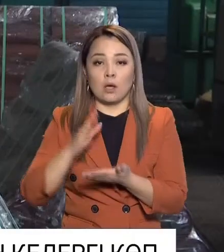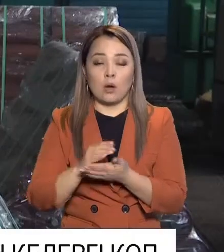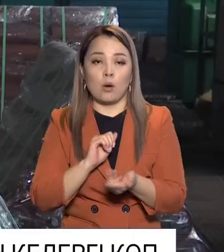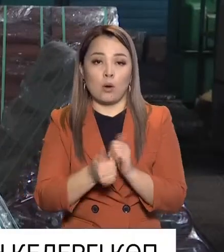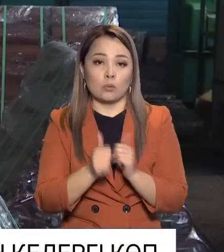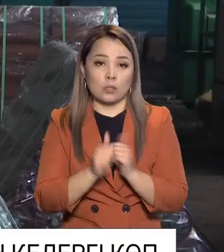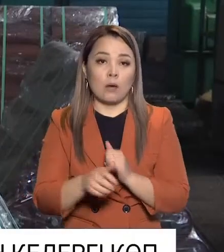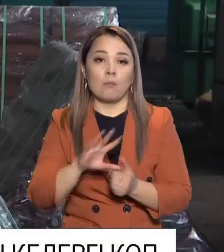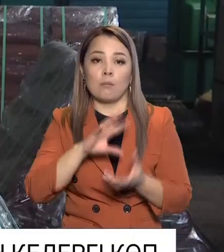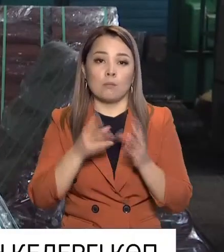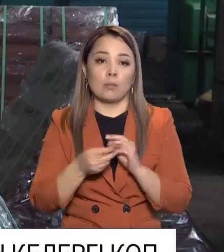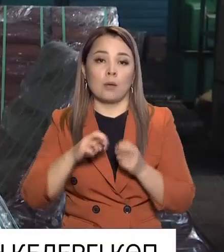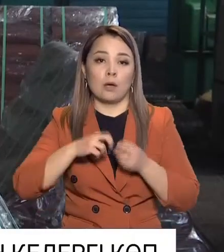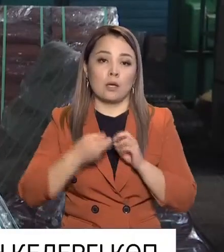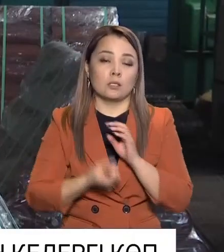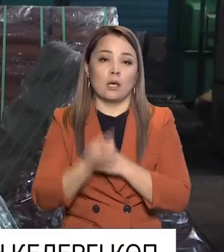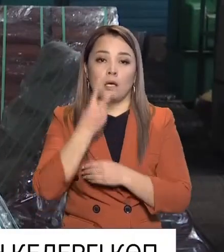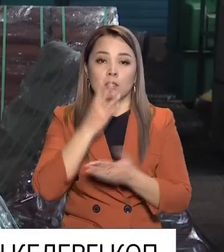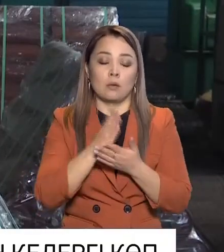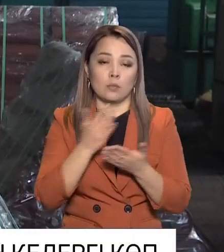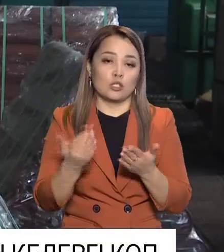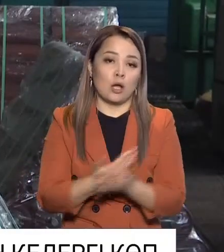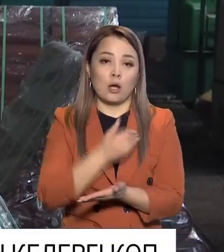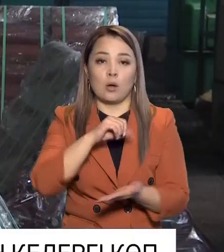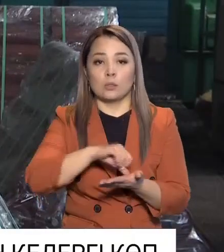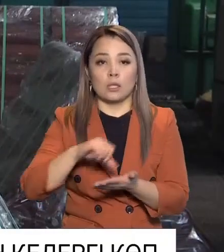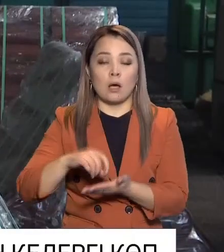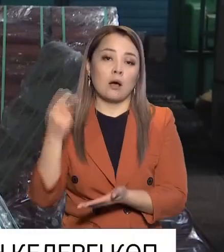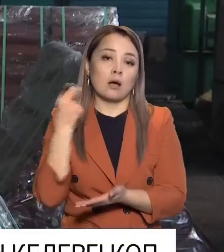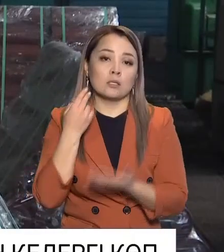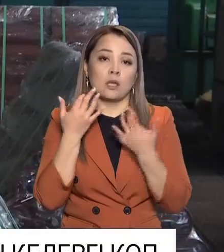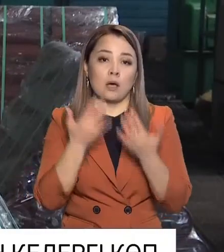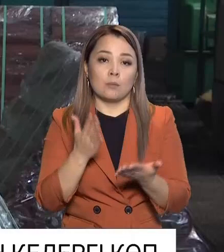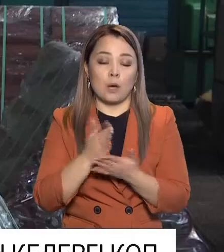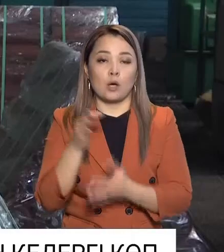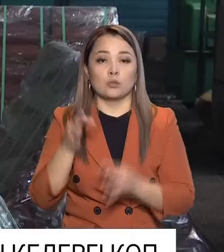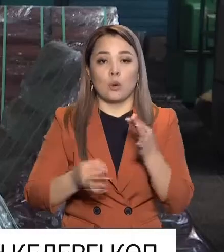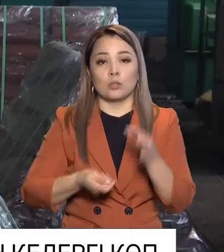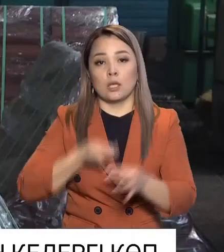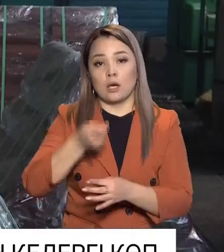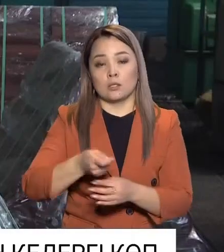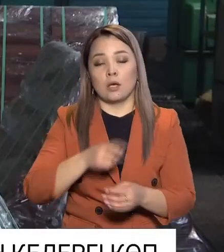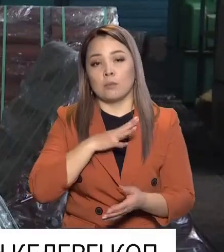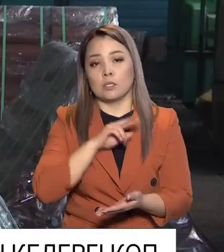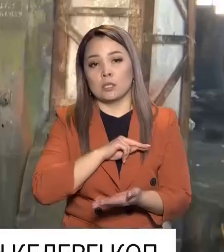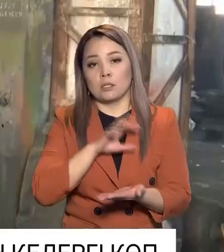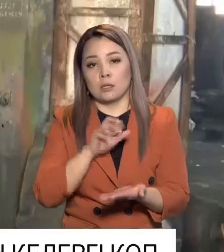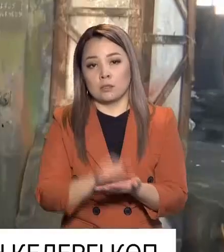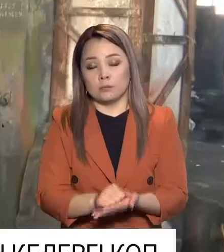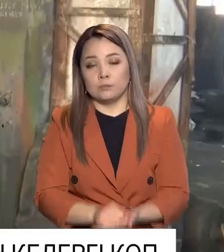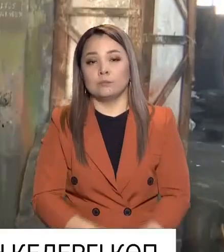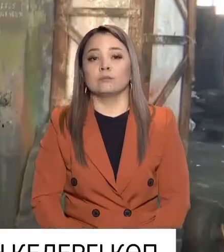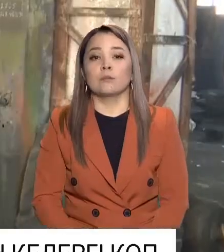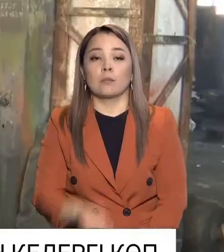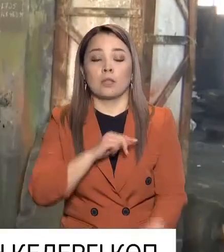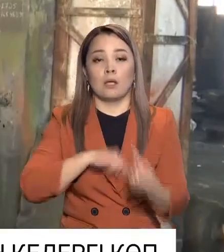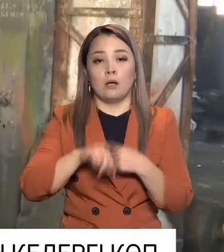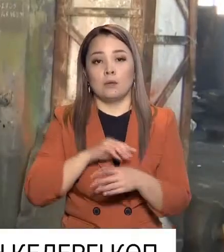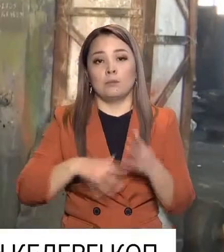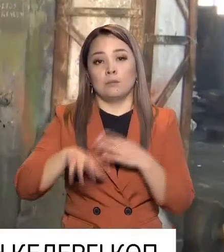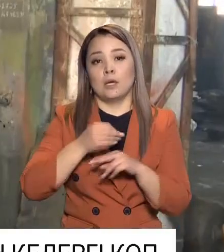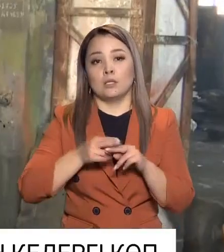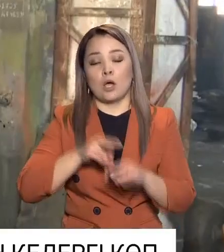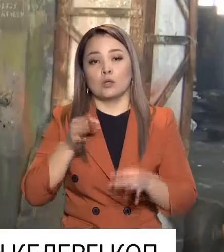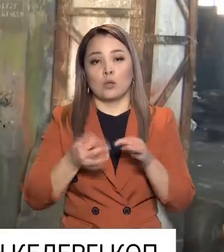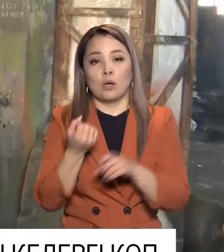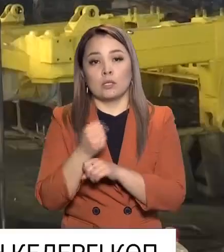бар проблема сол кезде басталды. Жаңа келген өкіл тек қарызды талап етіп сотқа арыз берумен ғана айналысты. Кәсіпкерлер барлық сотта